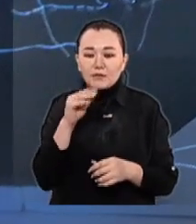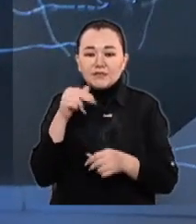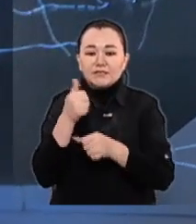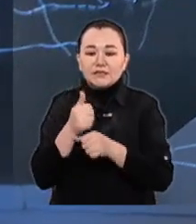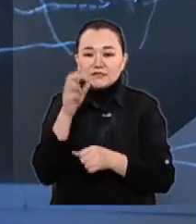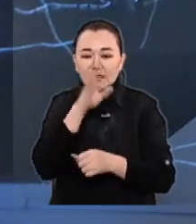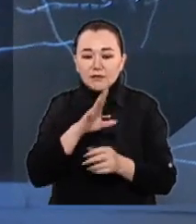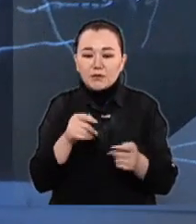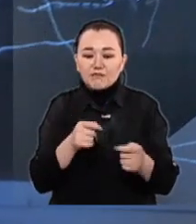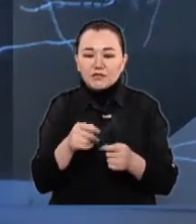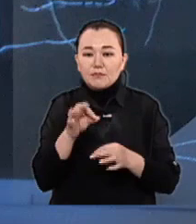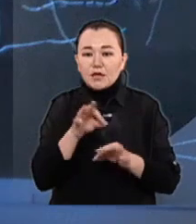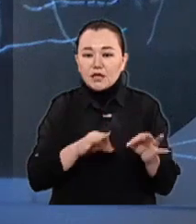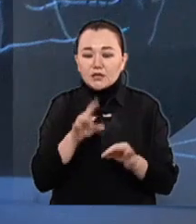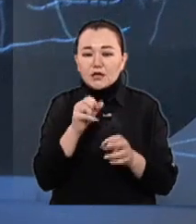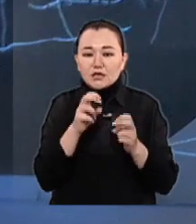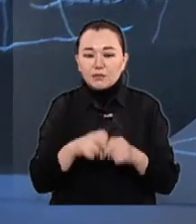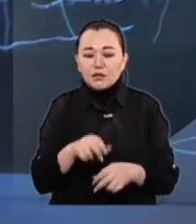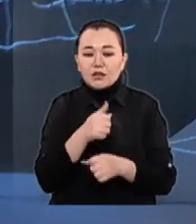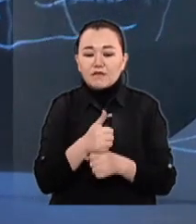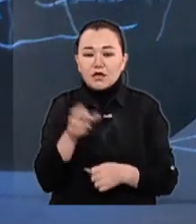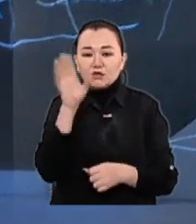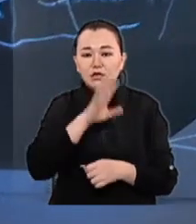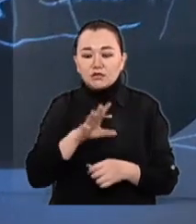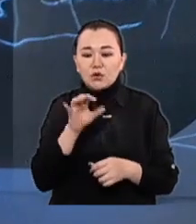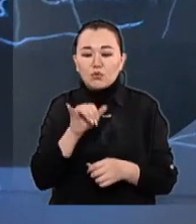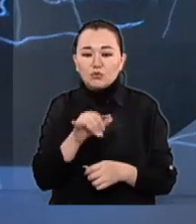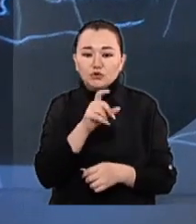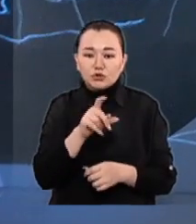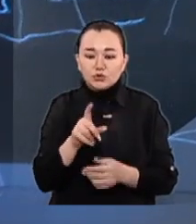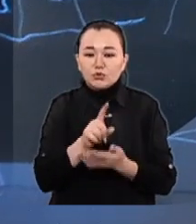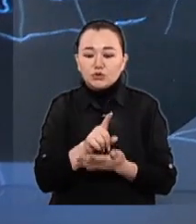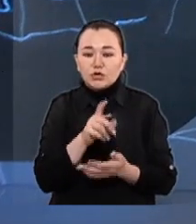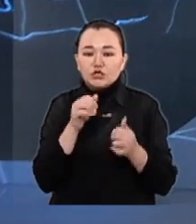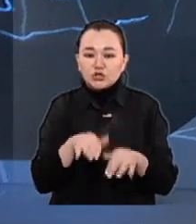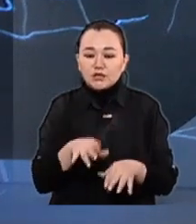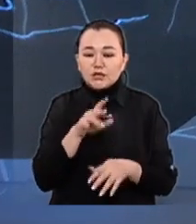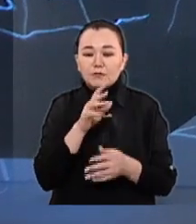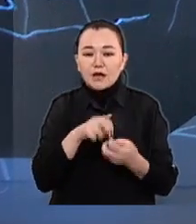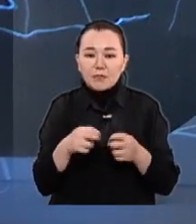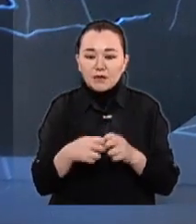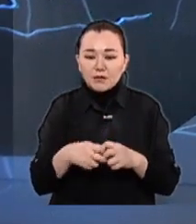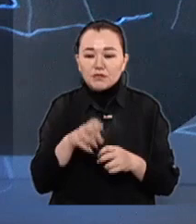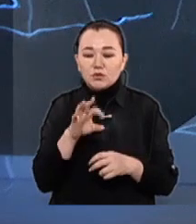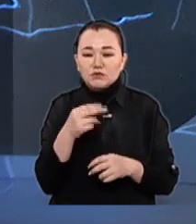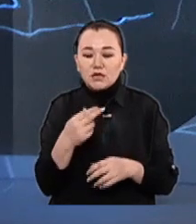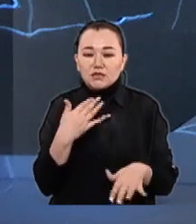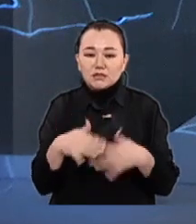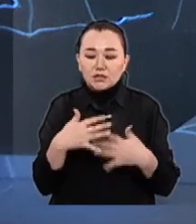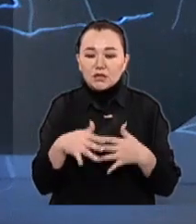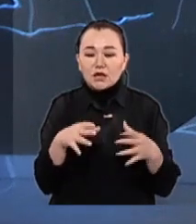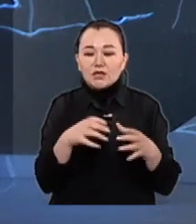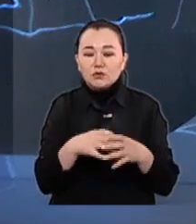правительство внесло проект на рассмотрение главе государства уполномоченный должен будет решать насущные проблемы социально